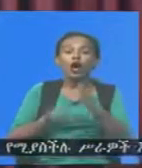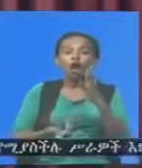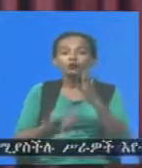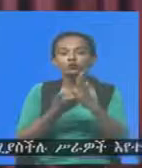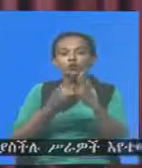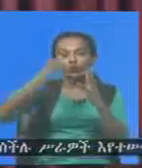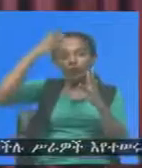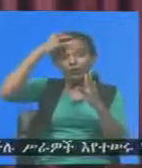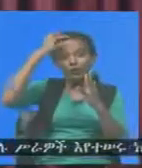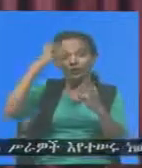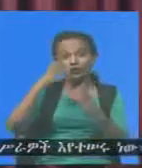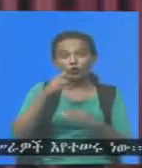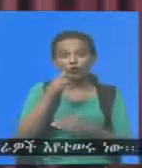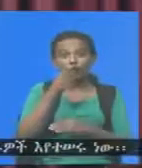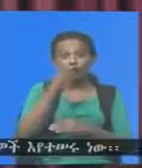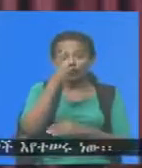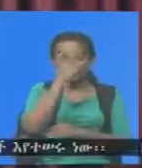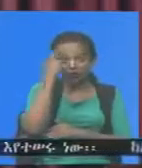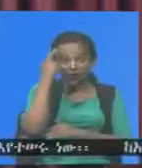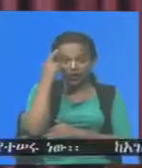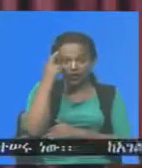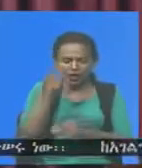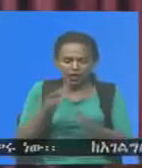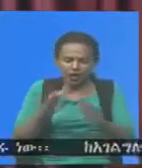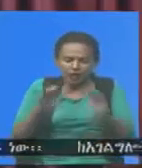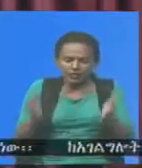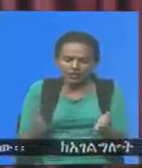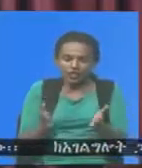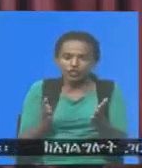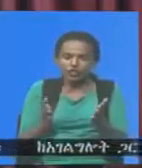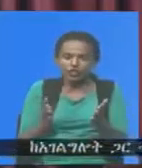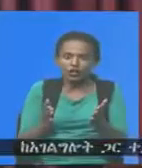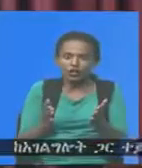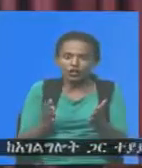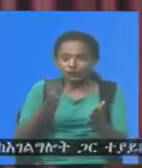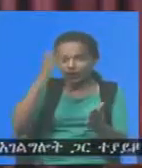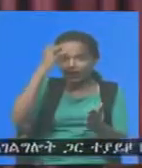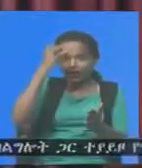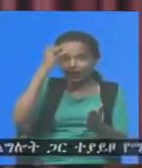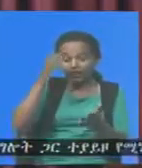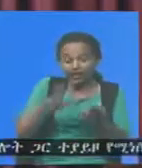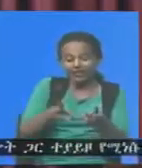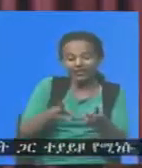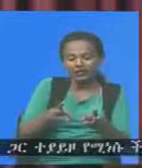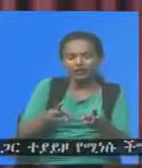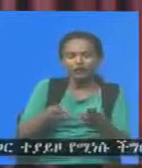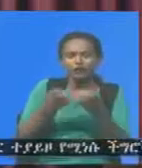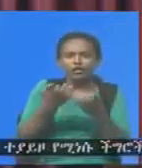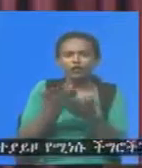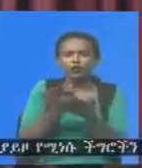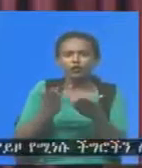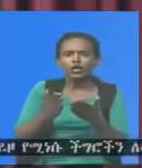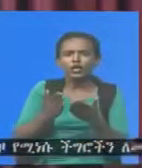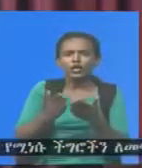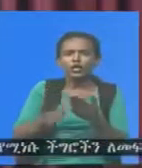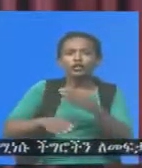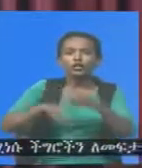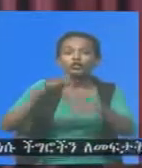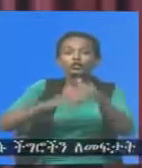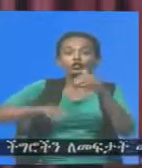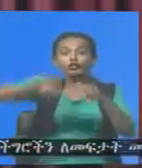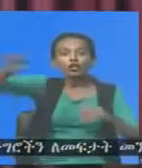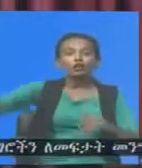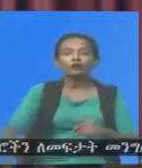ነው የተባለበት ምክንያት በተደራጀ መንገድ ያሻውን ነገር እጅ ጠምዝዞ መፈጸም ስለሚፈልግ ነው።